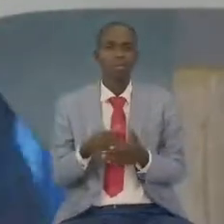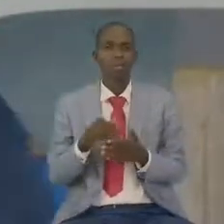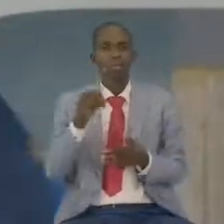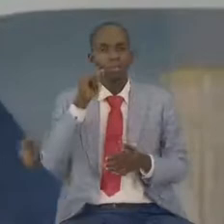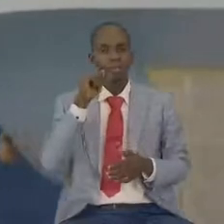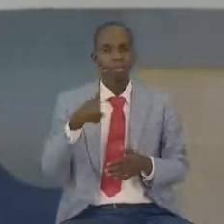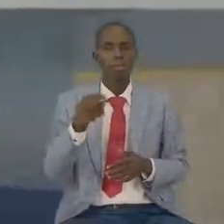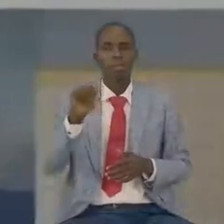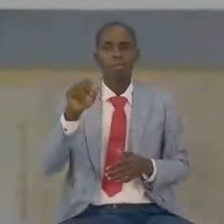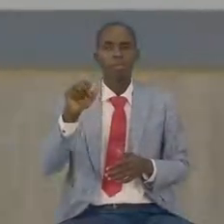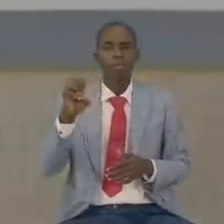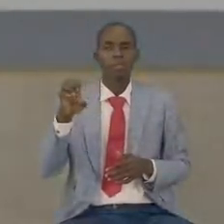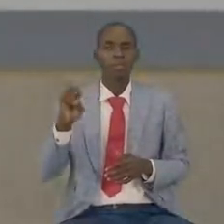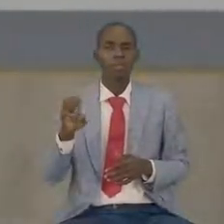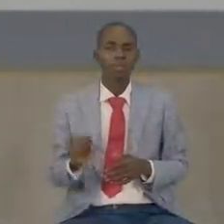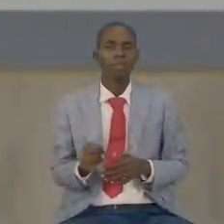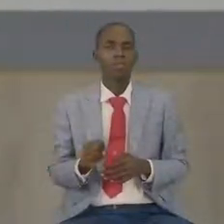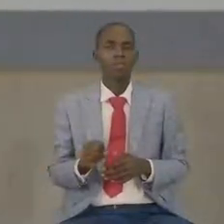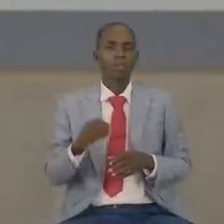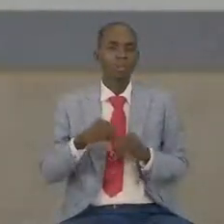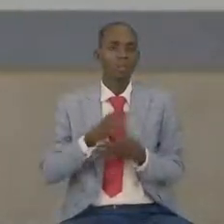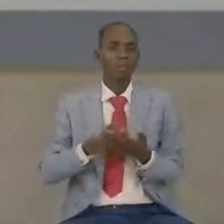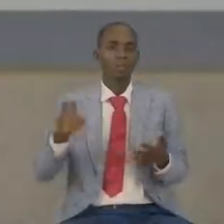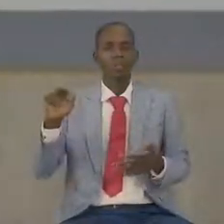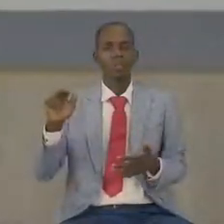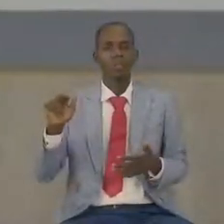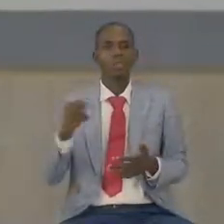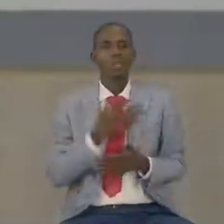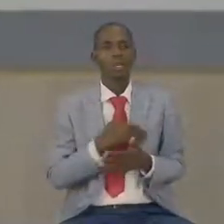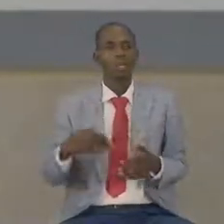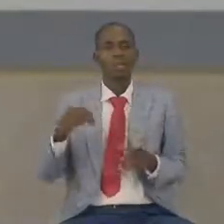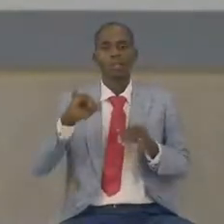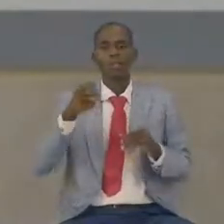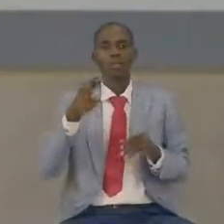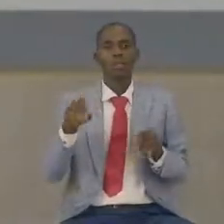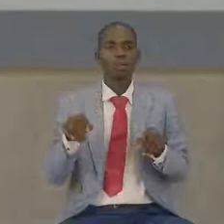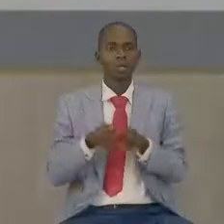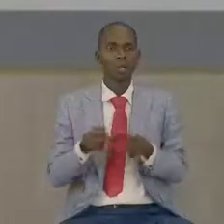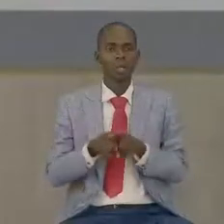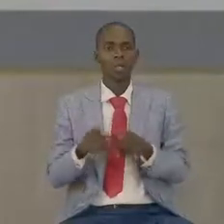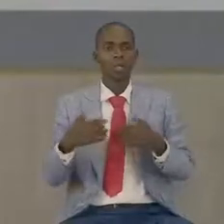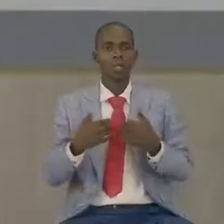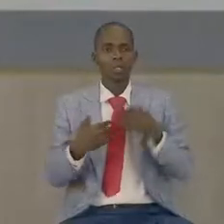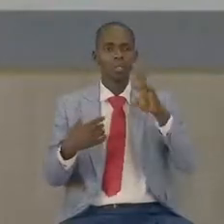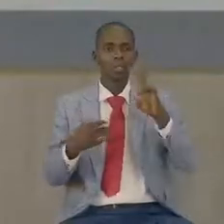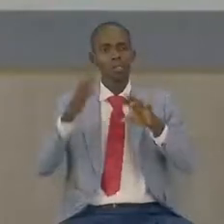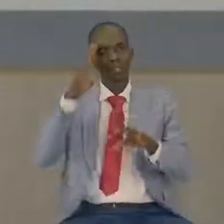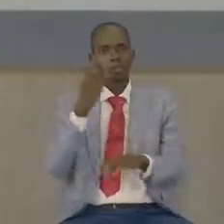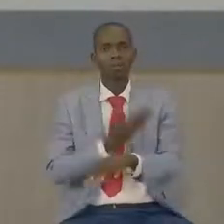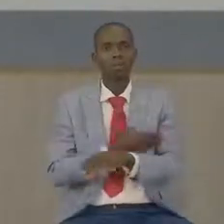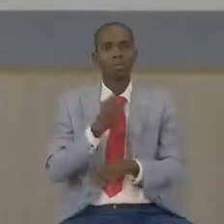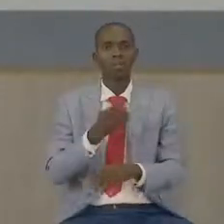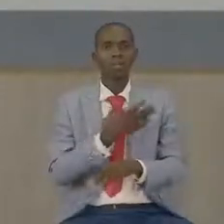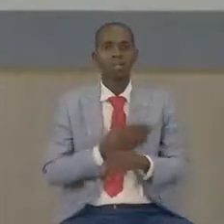Verset 13. Il eut 7 fils et 3 fils et 3 filles. 7 fils et